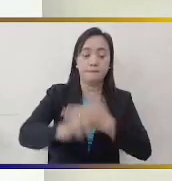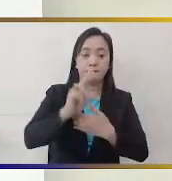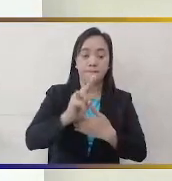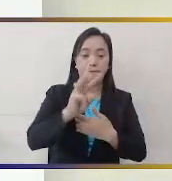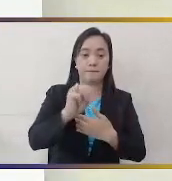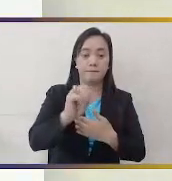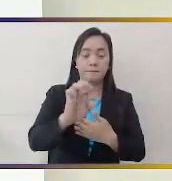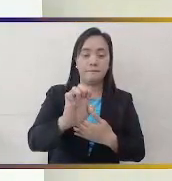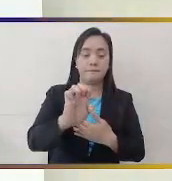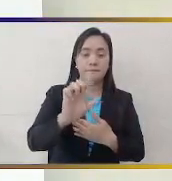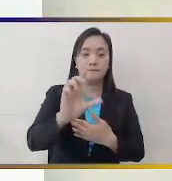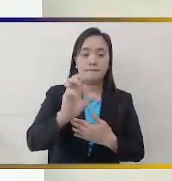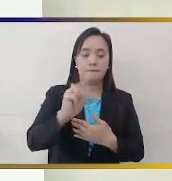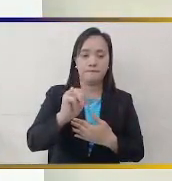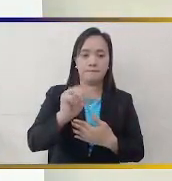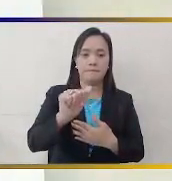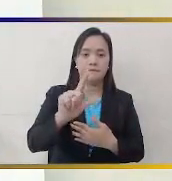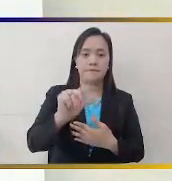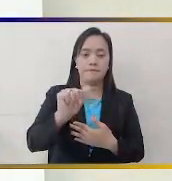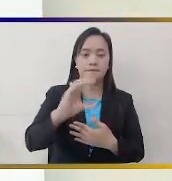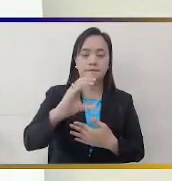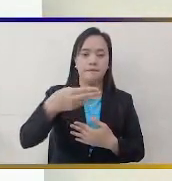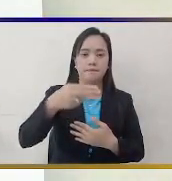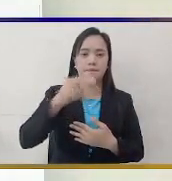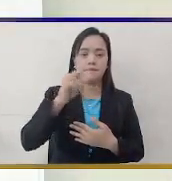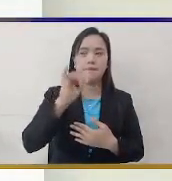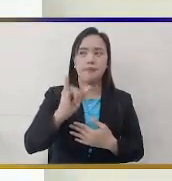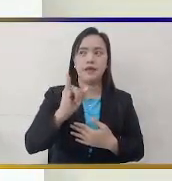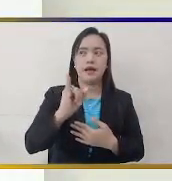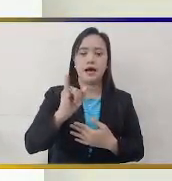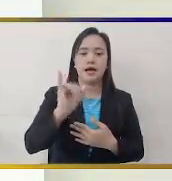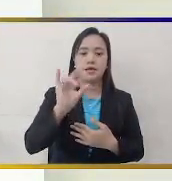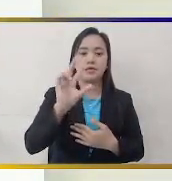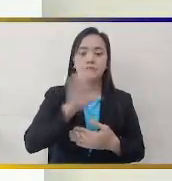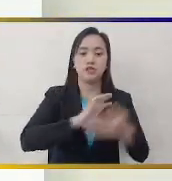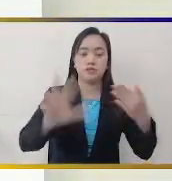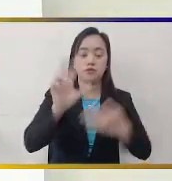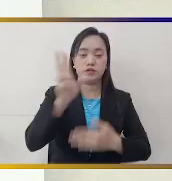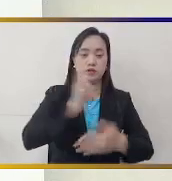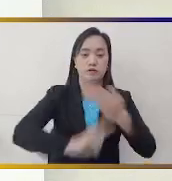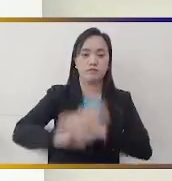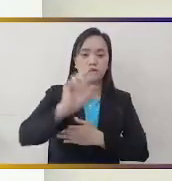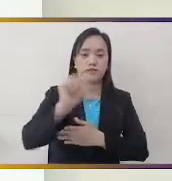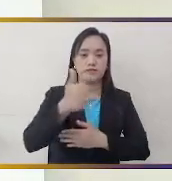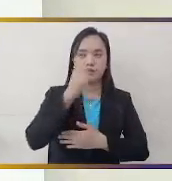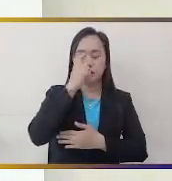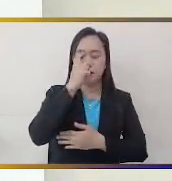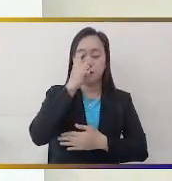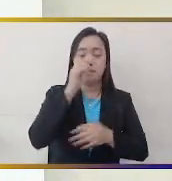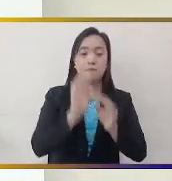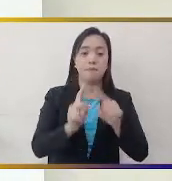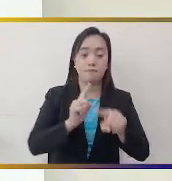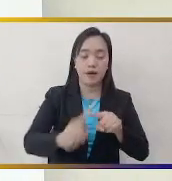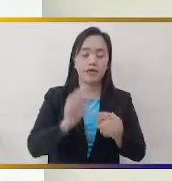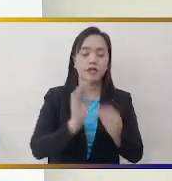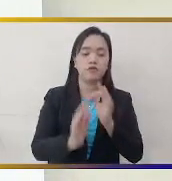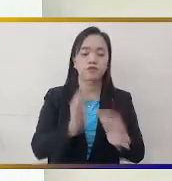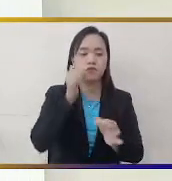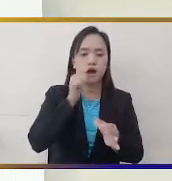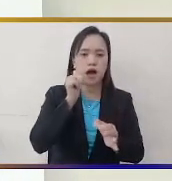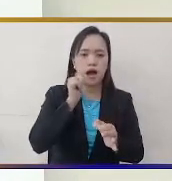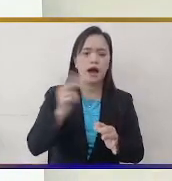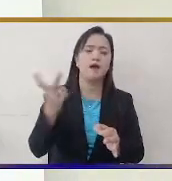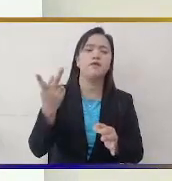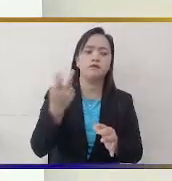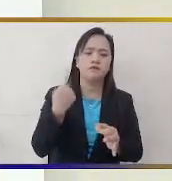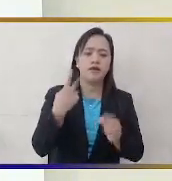pag in Pero kung maluwag niyong tinatanggap yung katuruan at salita at pangako